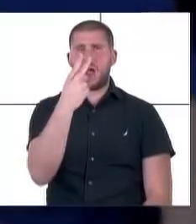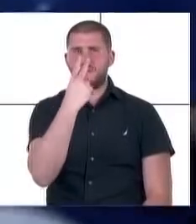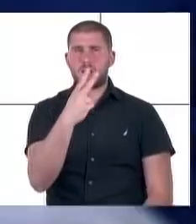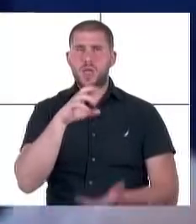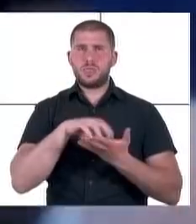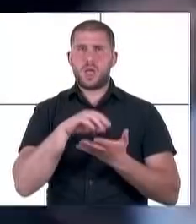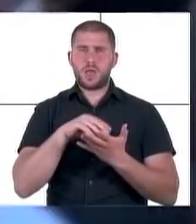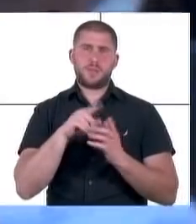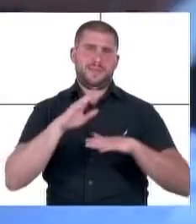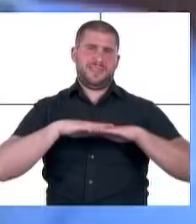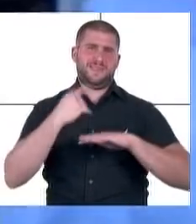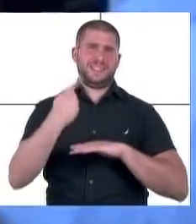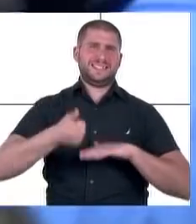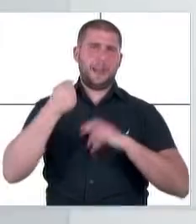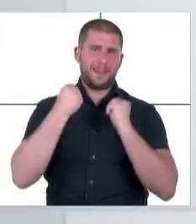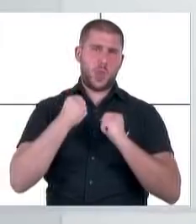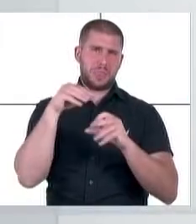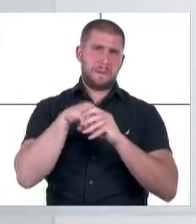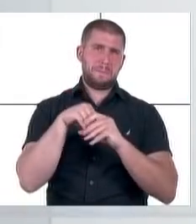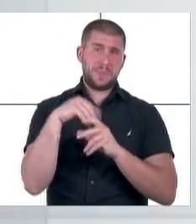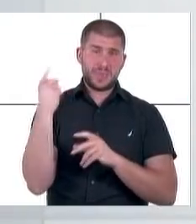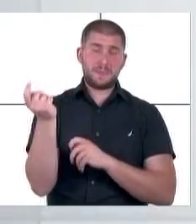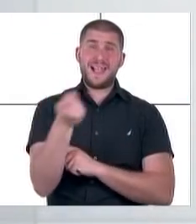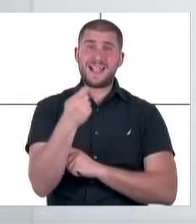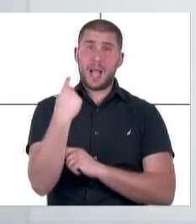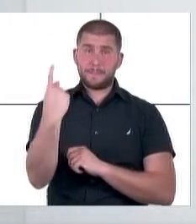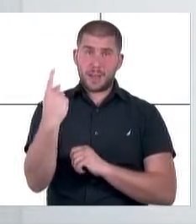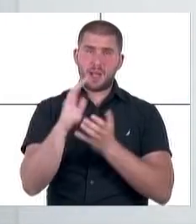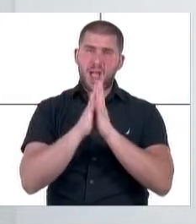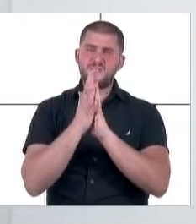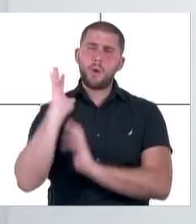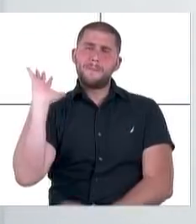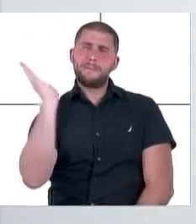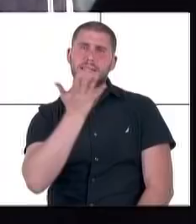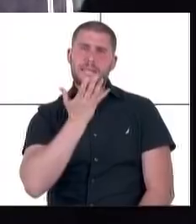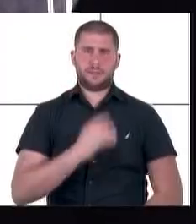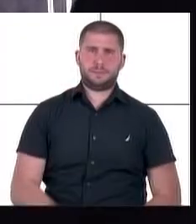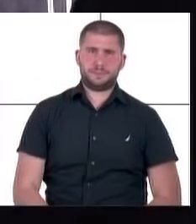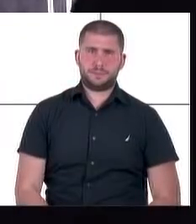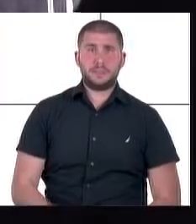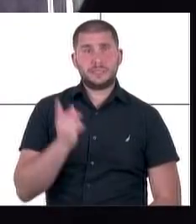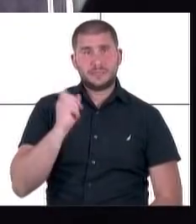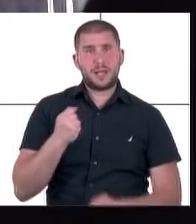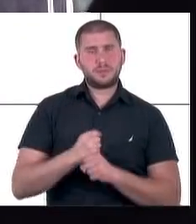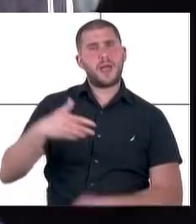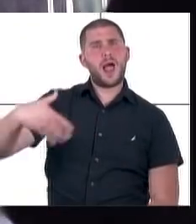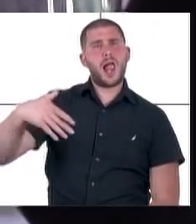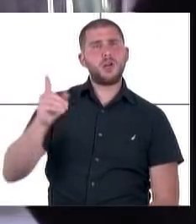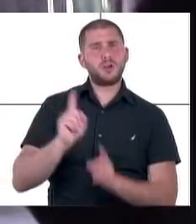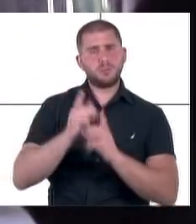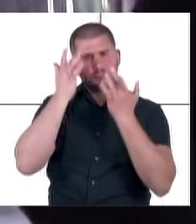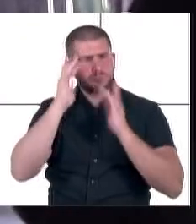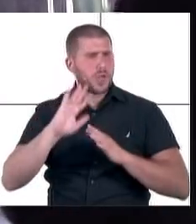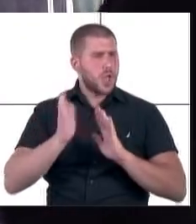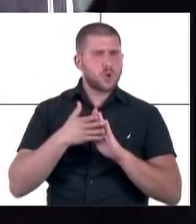בתחנה בתוקף תפקידו השר לביטחון הפנים, כבאי התחנה הפכו למלצרים באירוע. היינו צריכים לעשות לו על האש, לארגן את כל